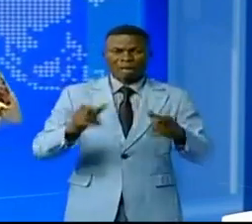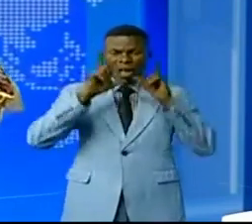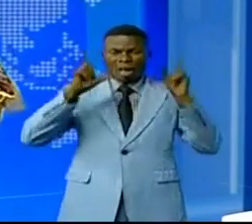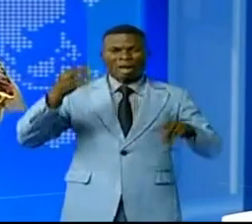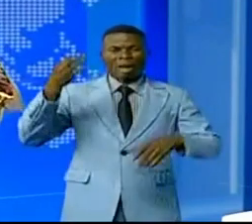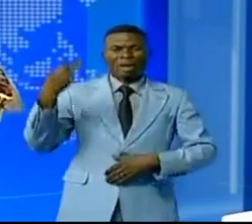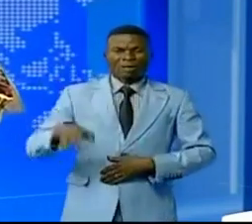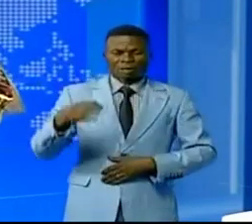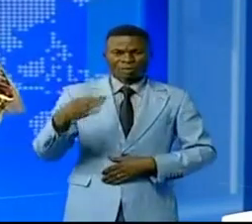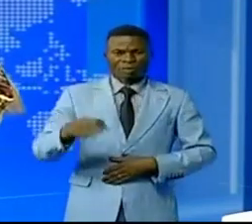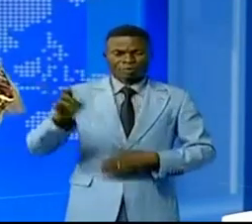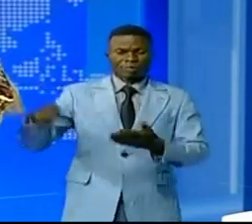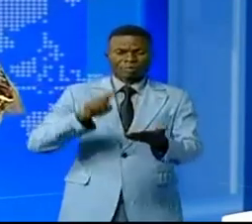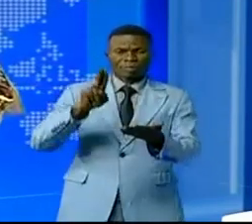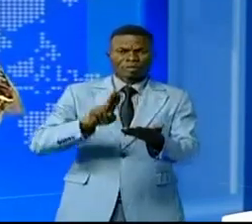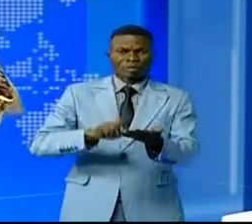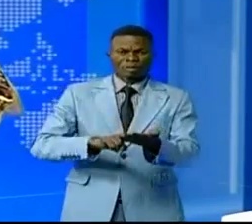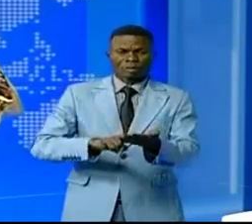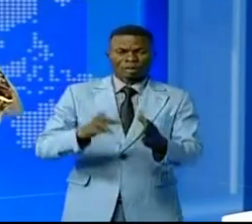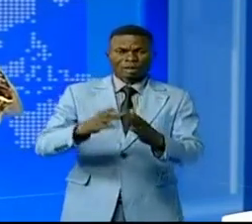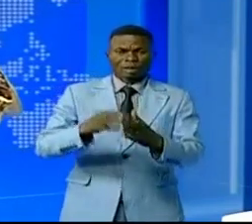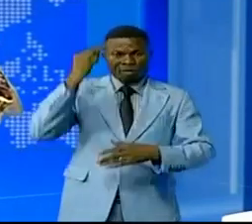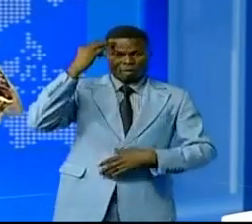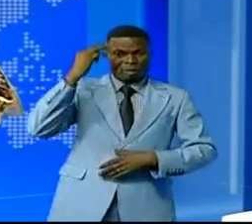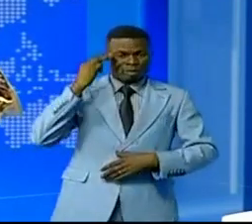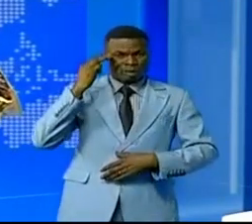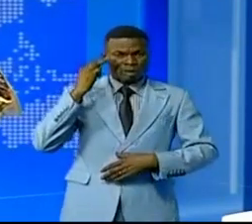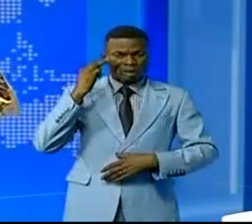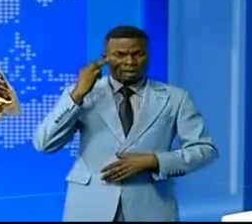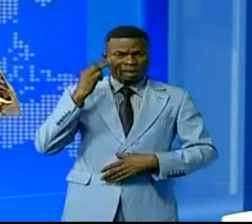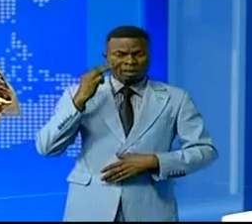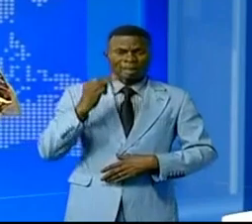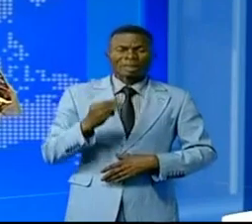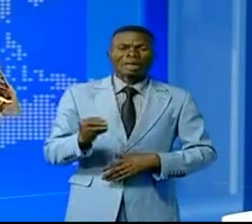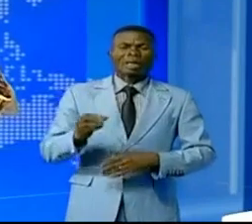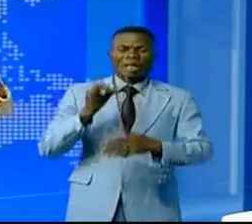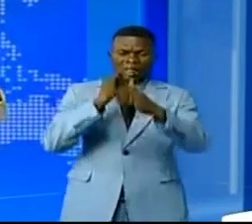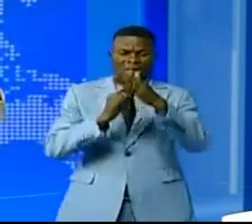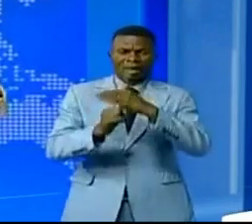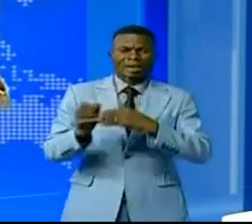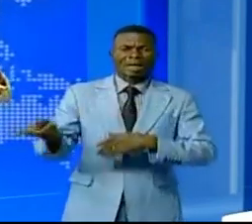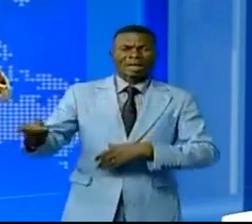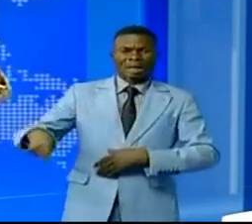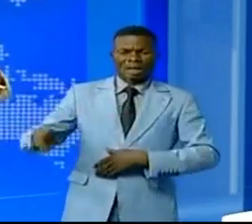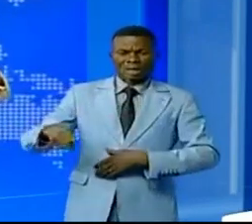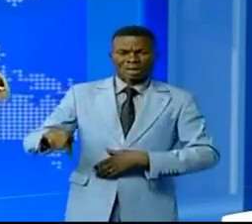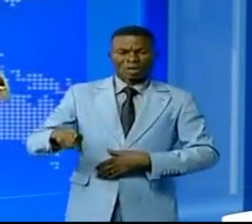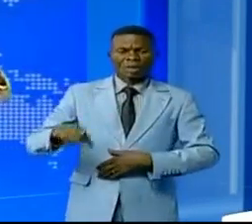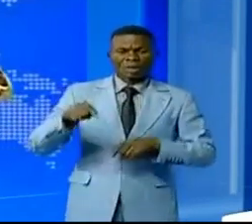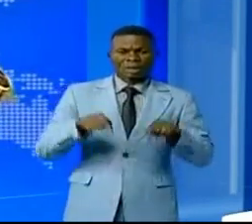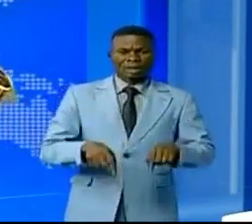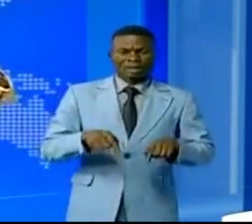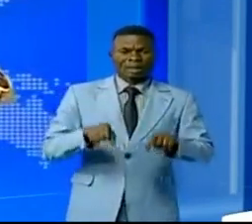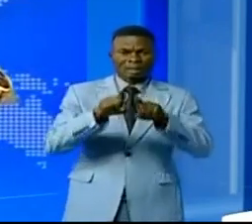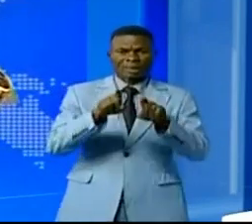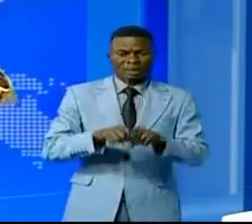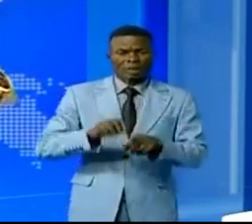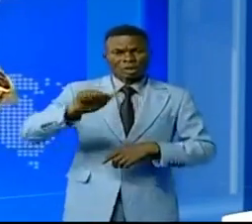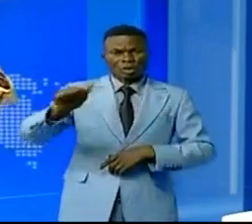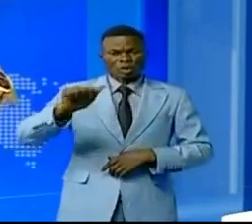francophonie. Il l'a signé avec le ministre de l'intégration régionale pour le côté congolais et